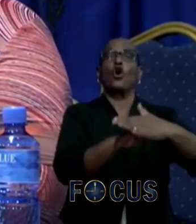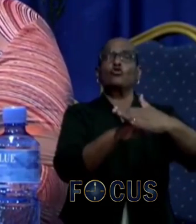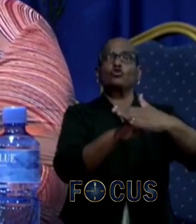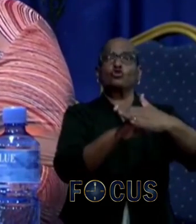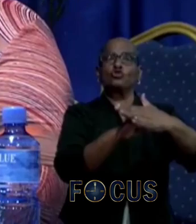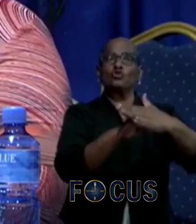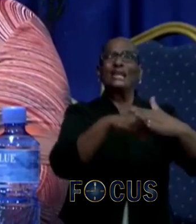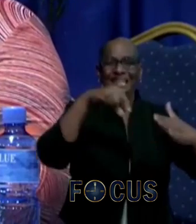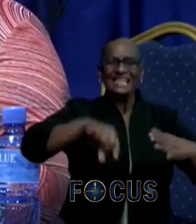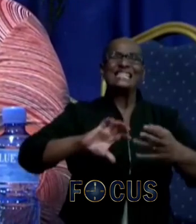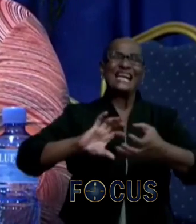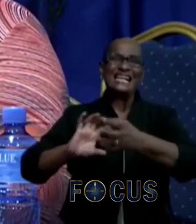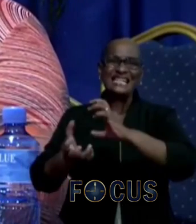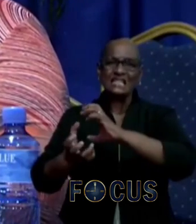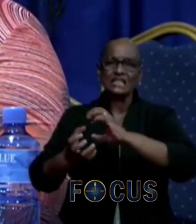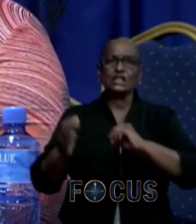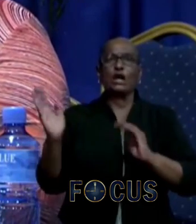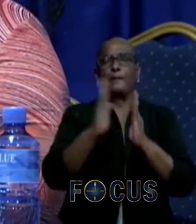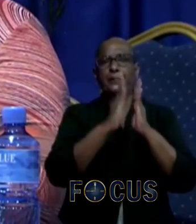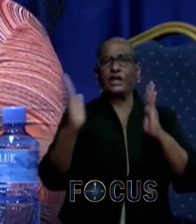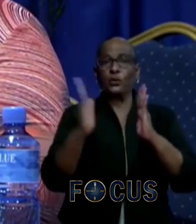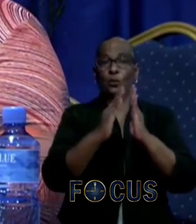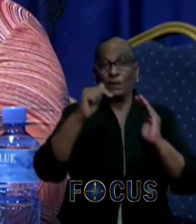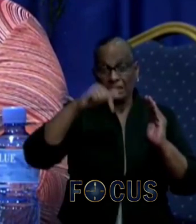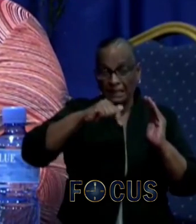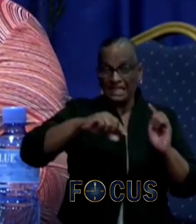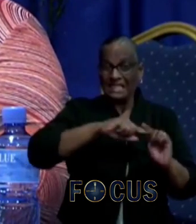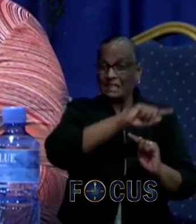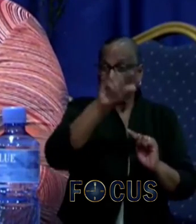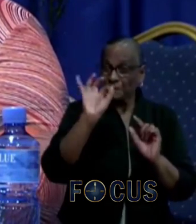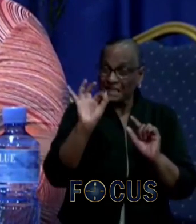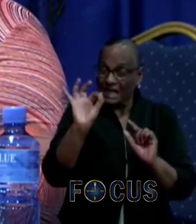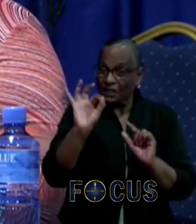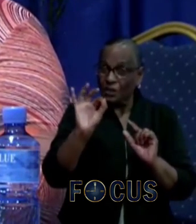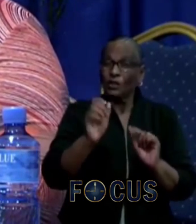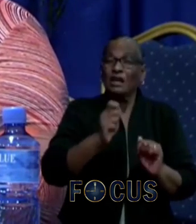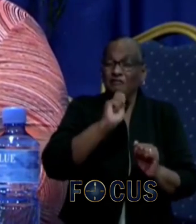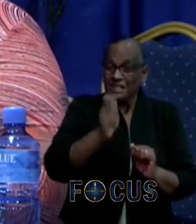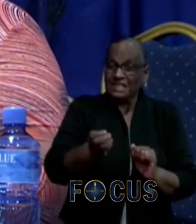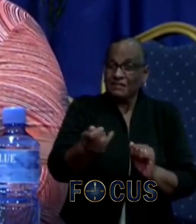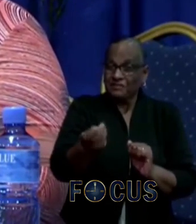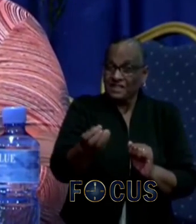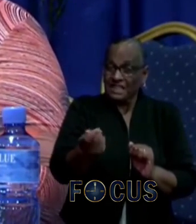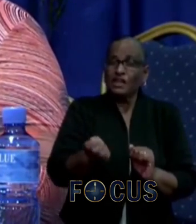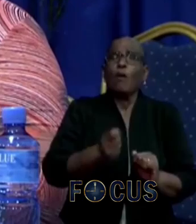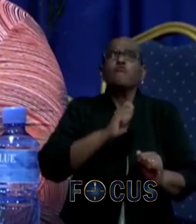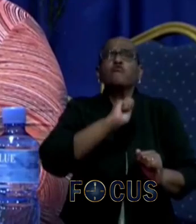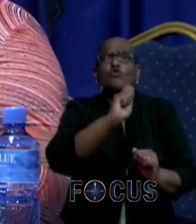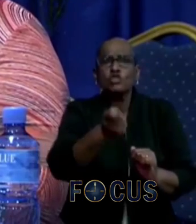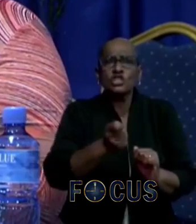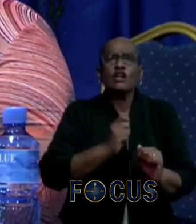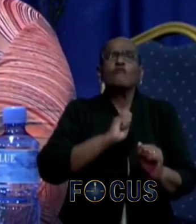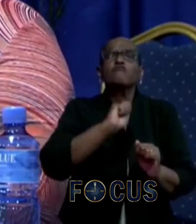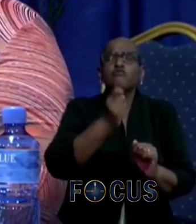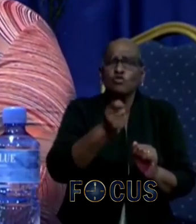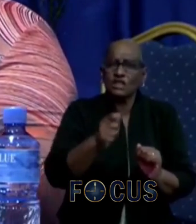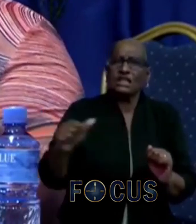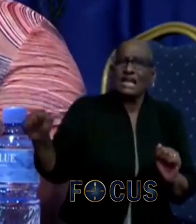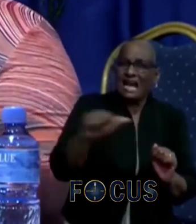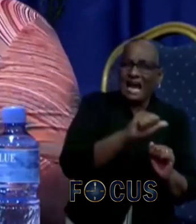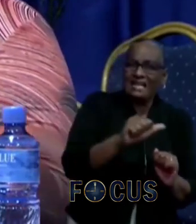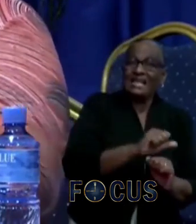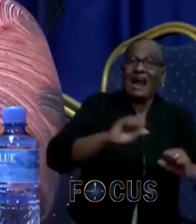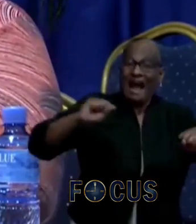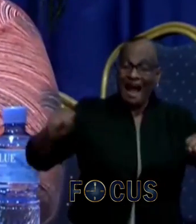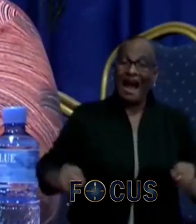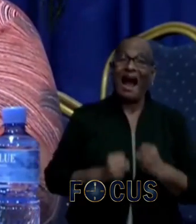deze crisisperiode. En deze speciale ronde beoogt de financiering van voorstellen langs de volgende actielijnen